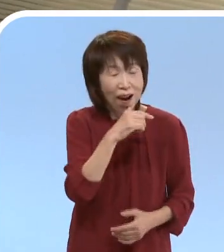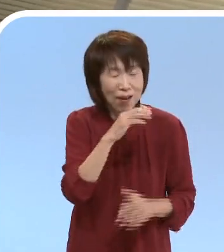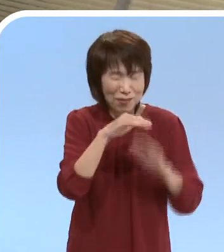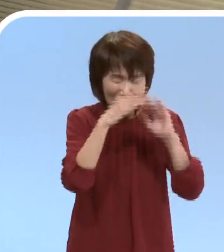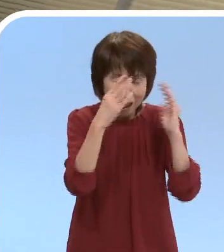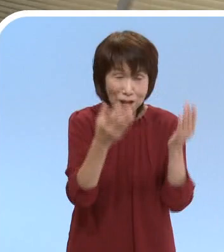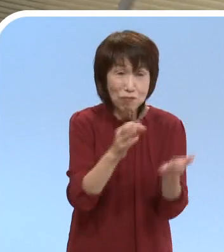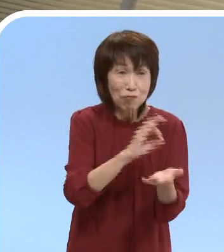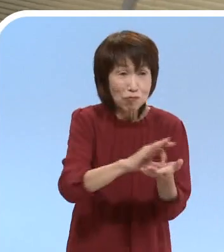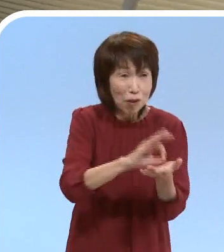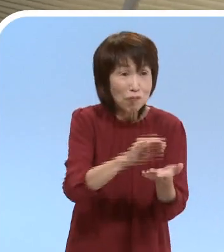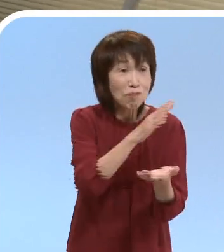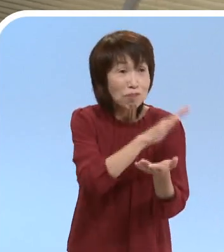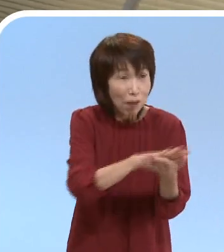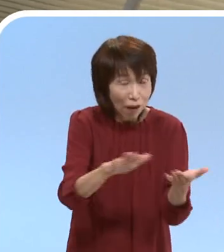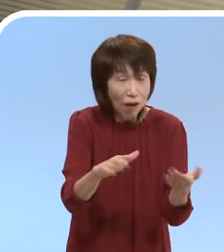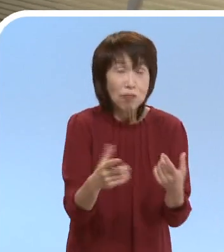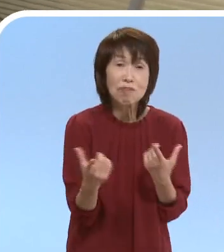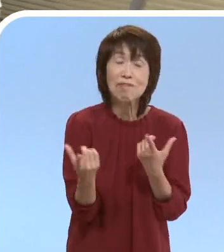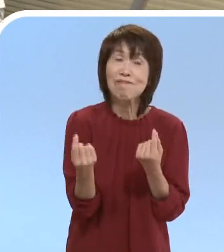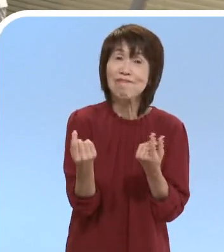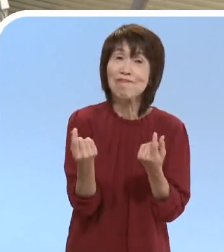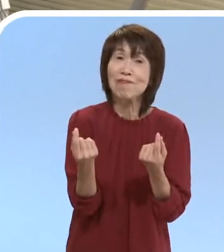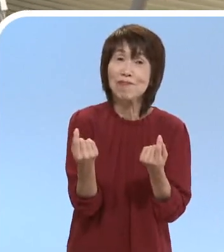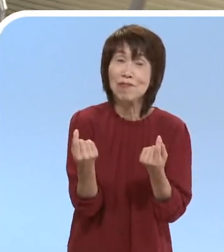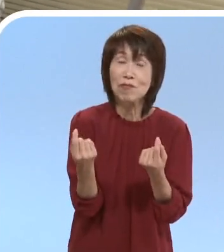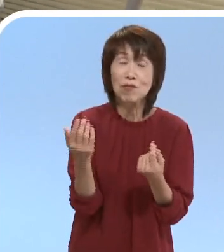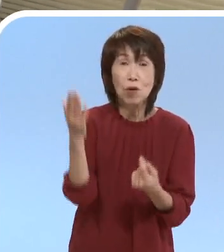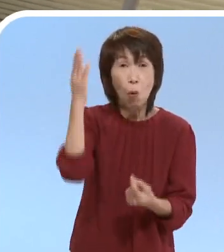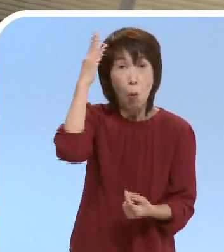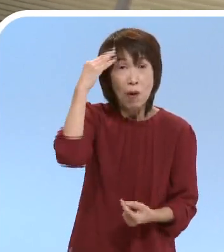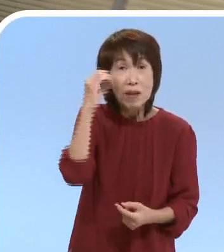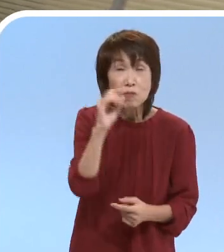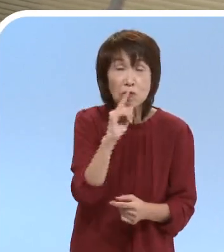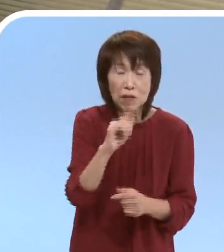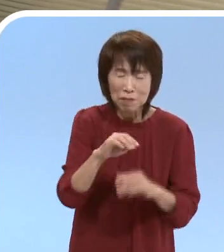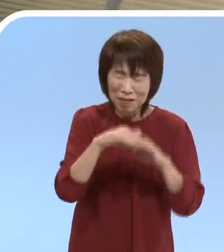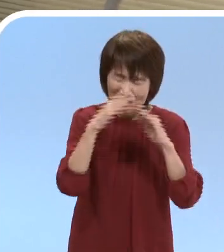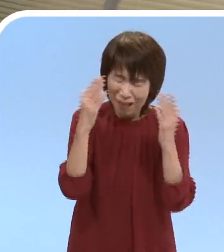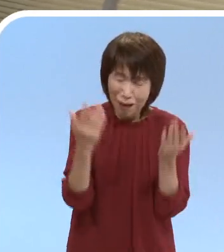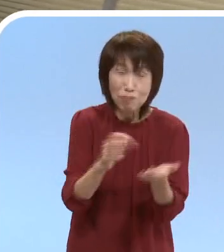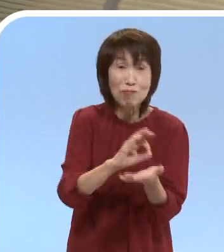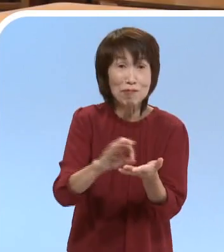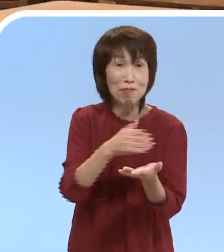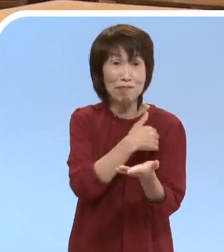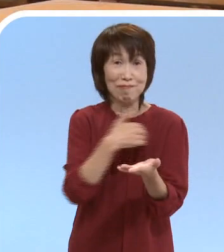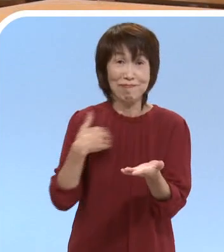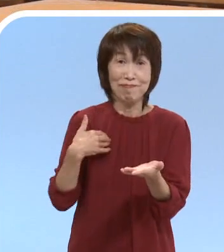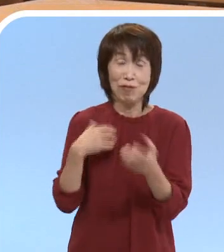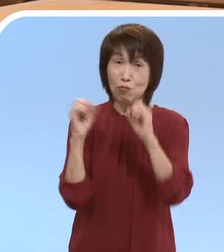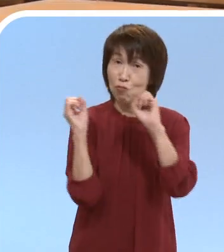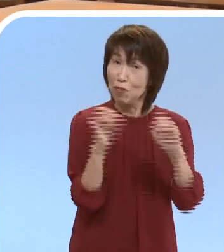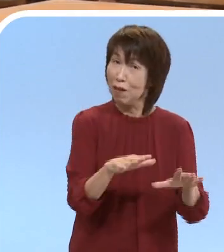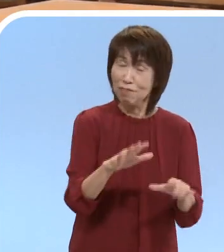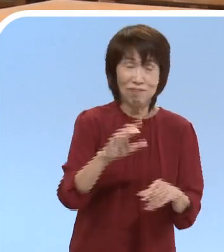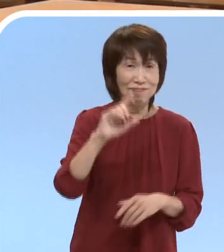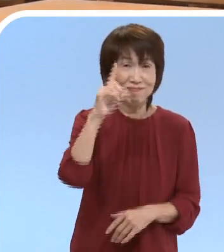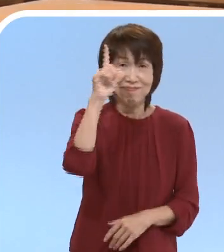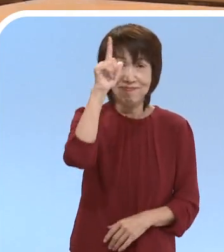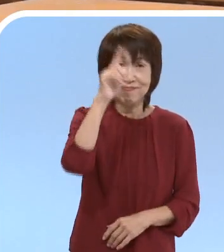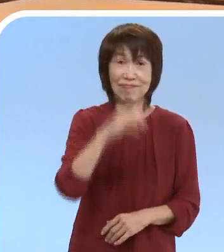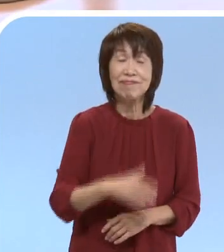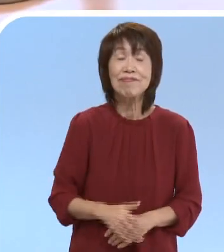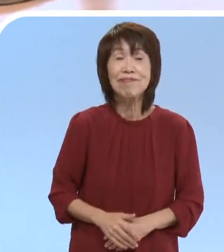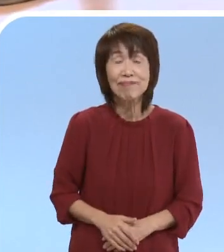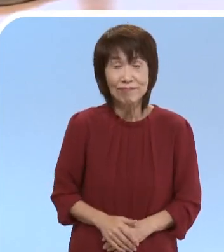使ってはるわけなんですね。 そうですね、 自然のオリーブの恵みを、 はい、オリーブはもう捨てるところがないです、うん、 もっとオリーブ